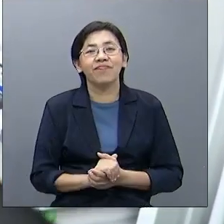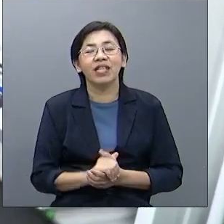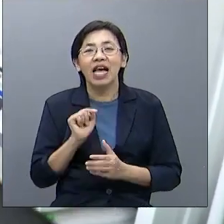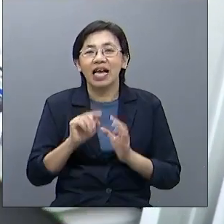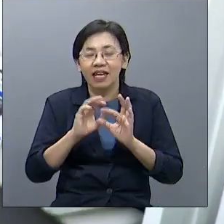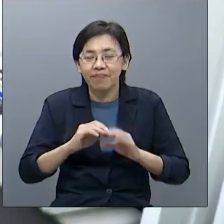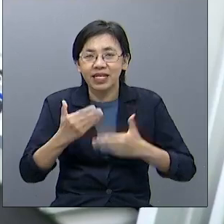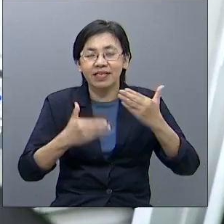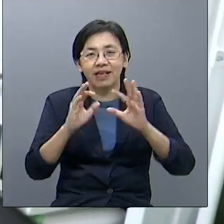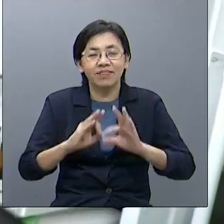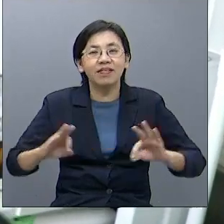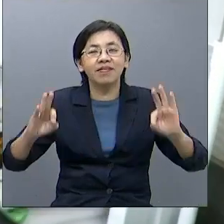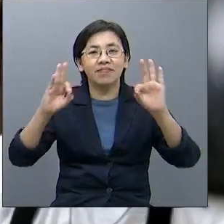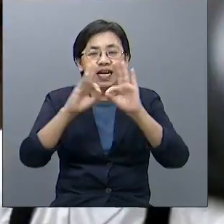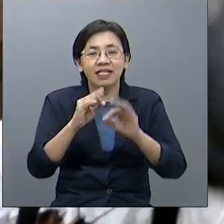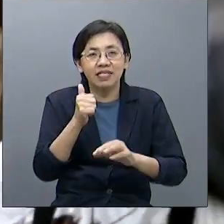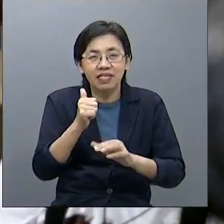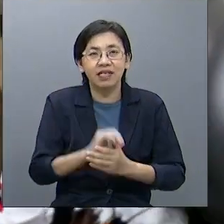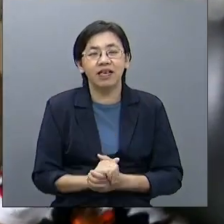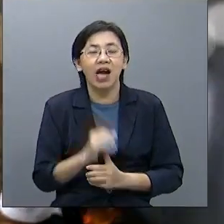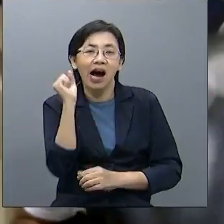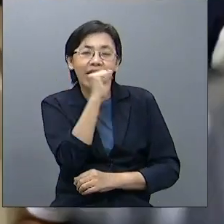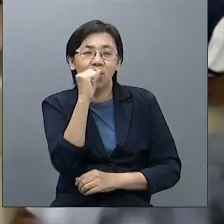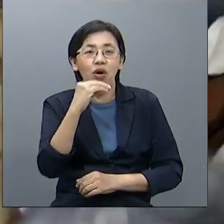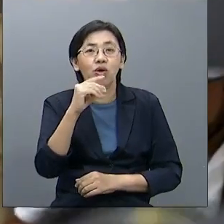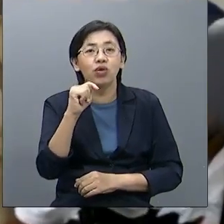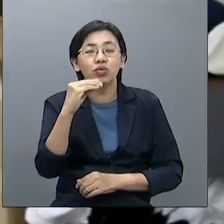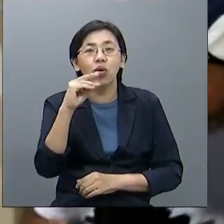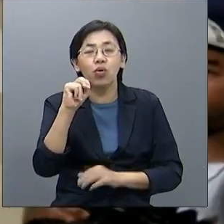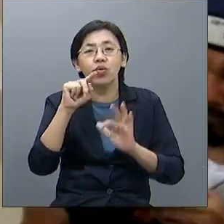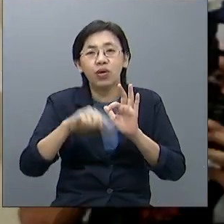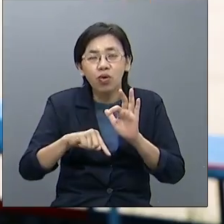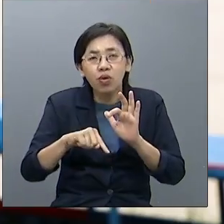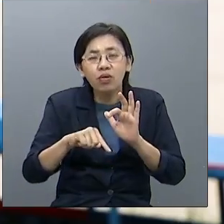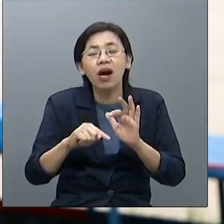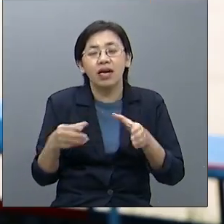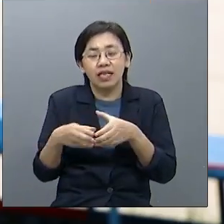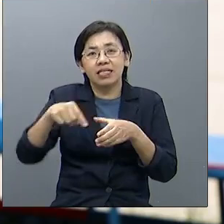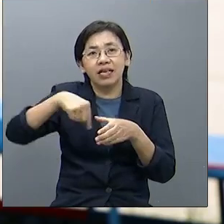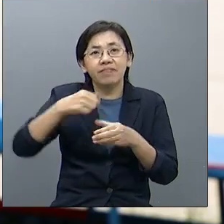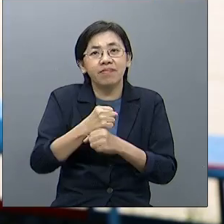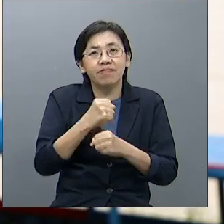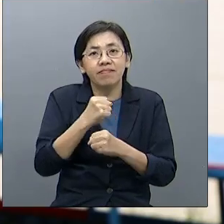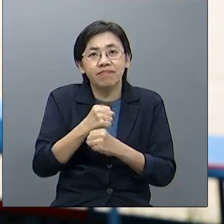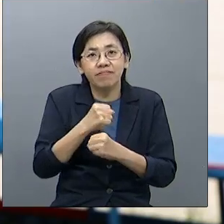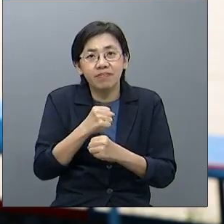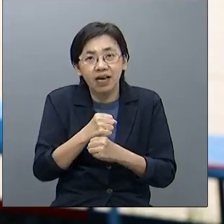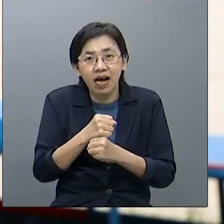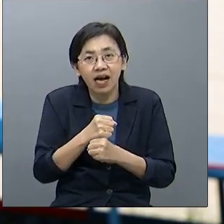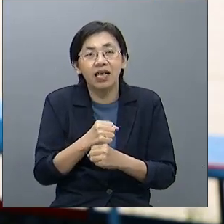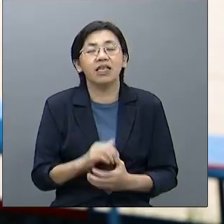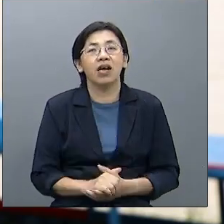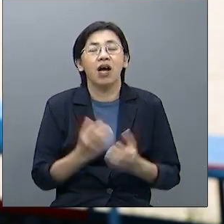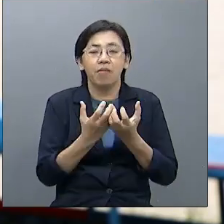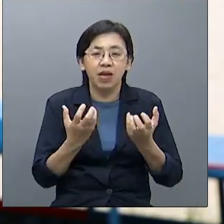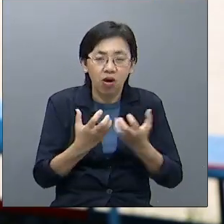ญเพราะว่าทั้งน้องโตโน่ภาคินคำวิไลซักพร้อมด้วยทีมงานได้มามอบเครื่องประกอบการแพ